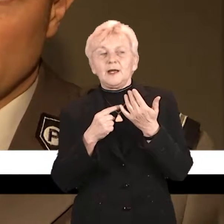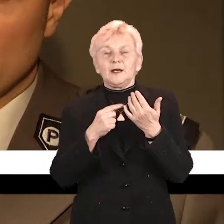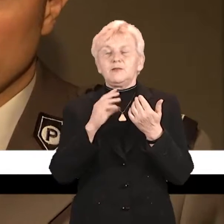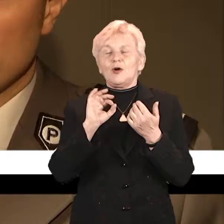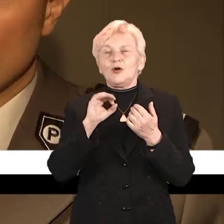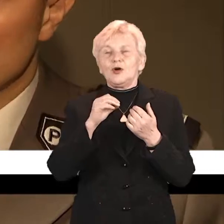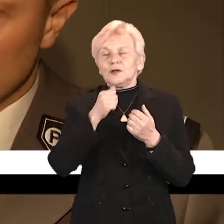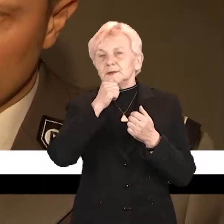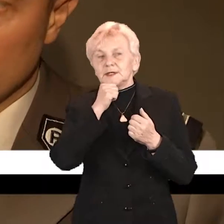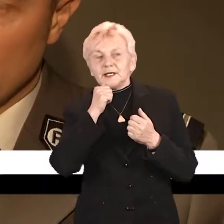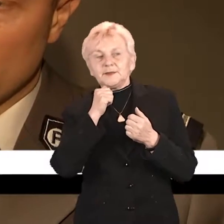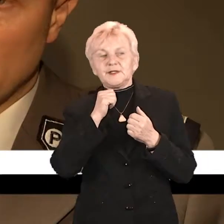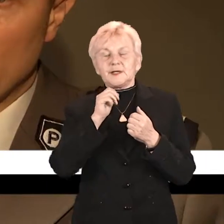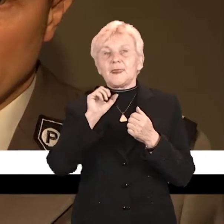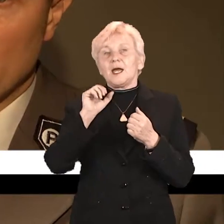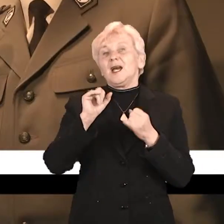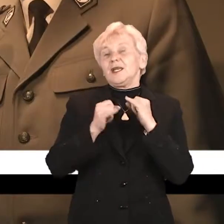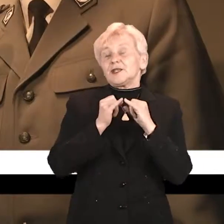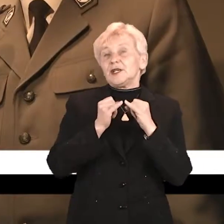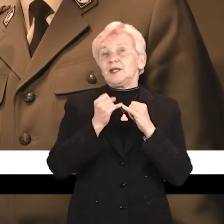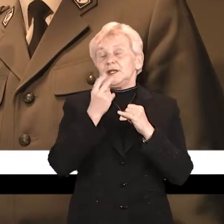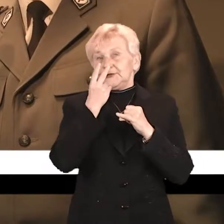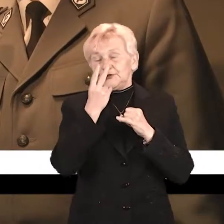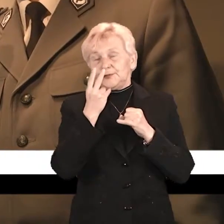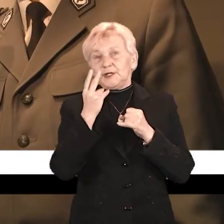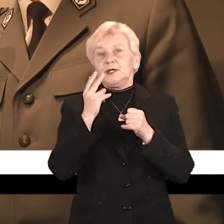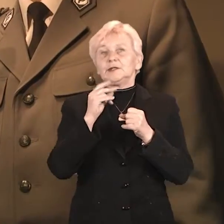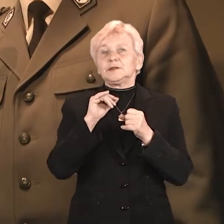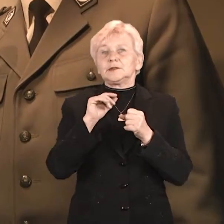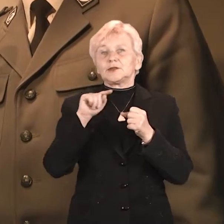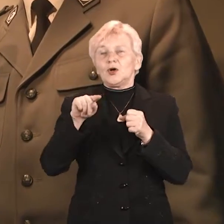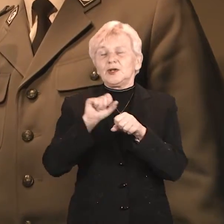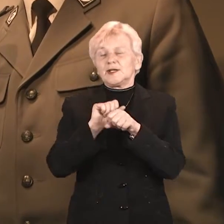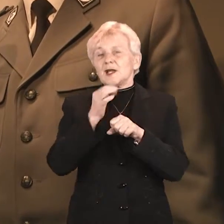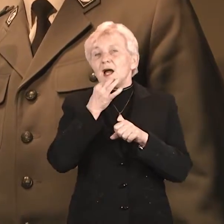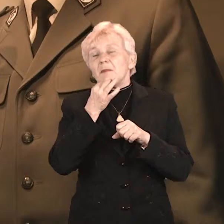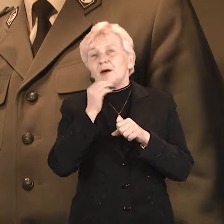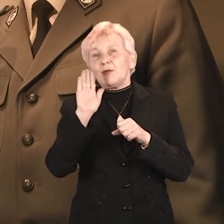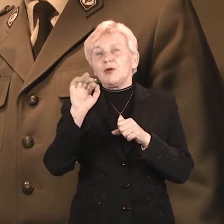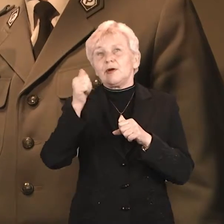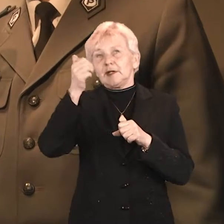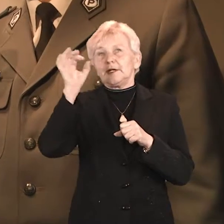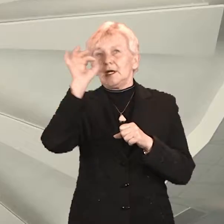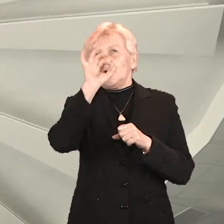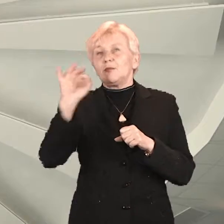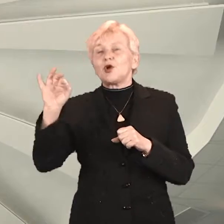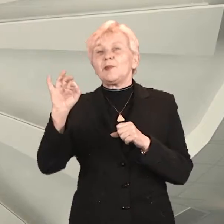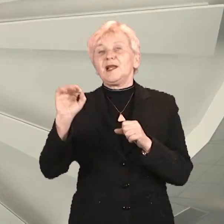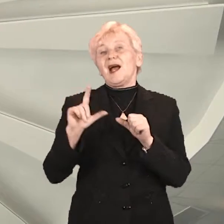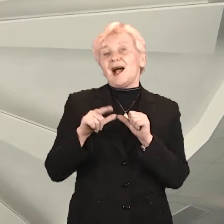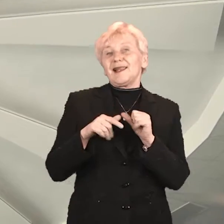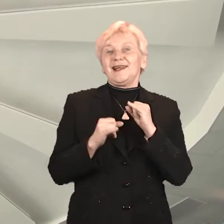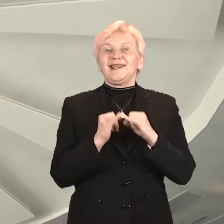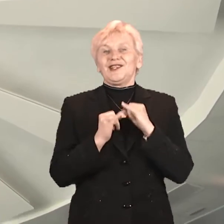dane statystyczne, to jest promil zdarzeń, ale pamiętajmy, każde takie dziecko skrzywdzone to może być dramat do końca życia. By